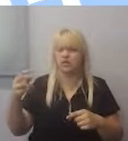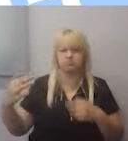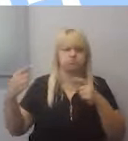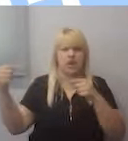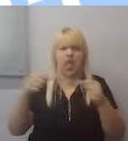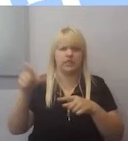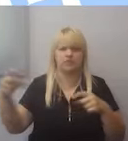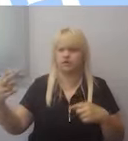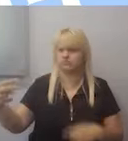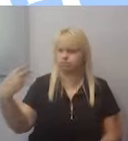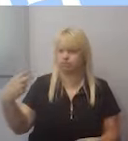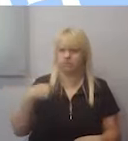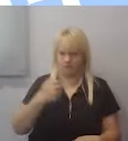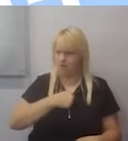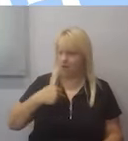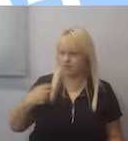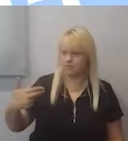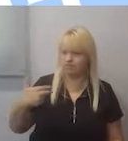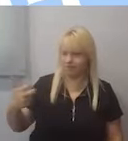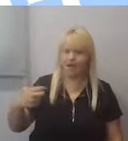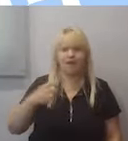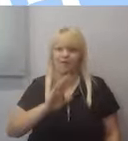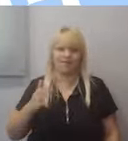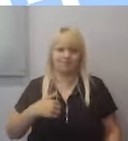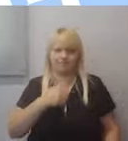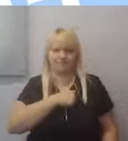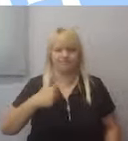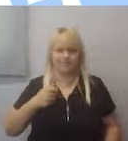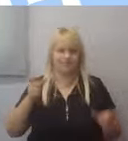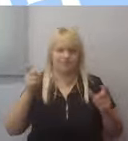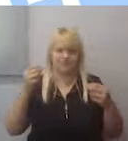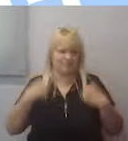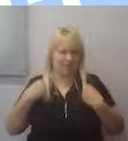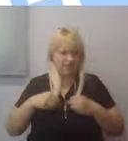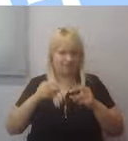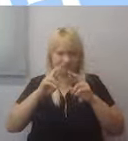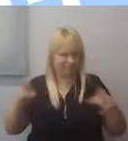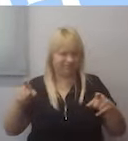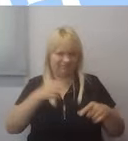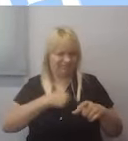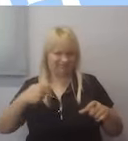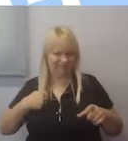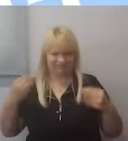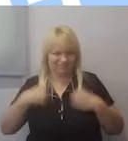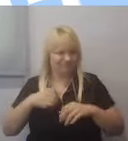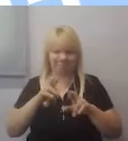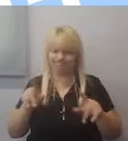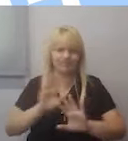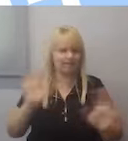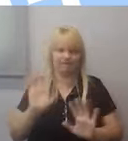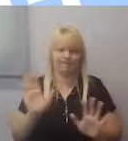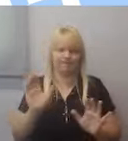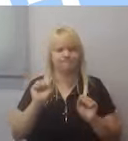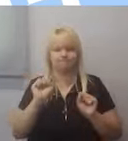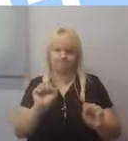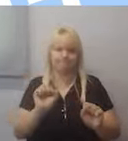pārvietojties blakus kaut kādiem kritiskas infrastruktūras objektiem militārā vienībā arī arī apdinātiesties riskus ka viņi varētu būt nu mērķis līdz ar to nu ka uzturēšanas